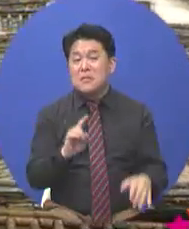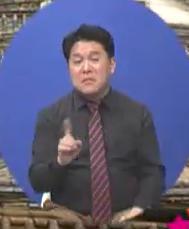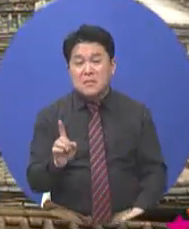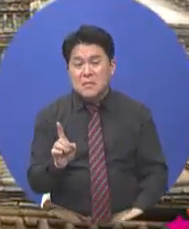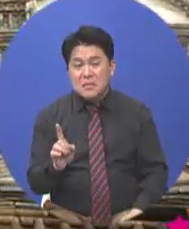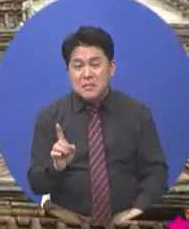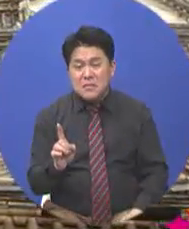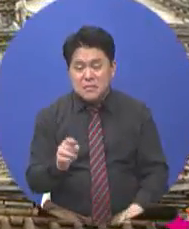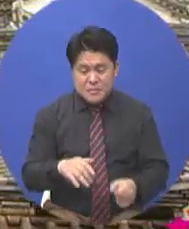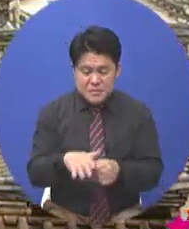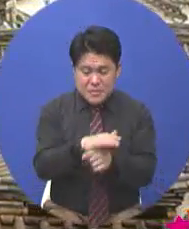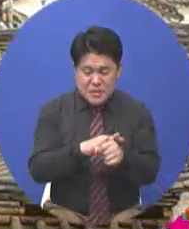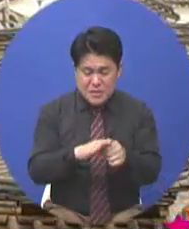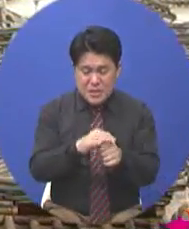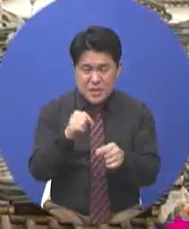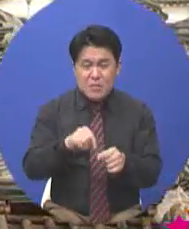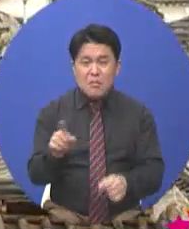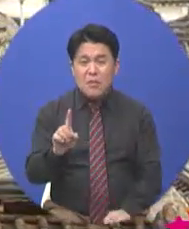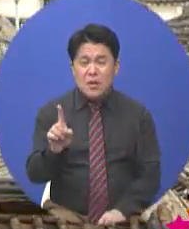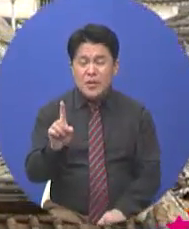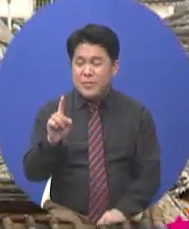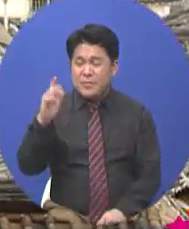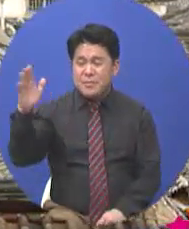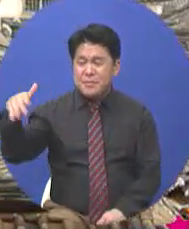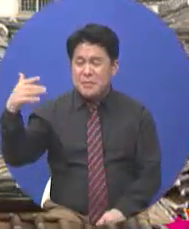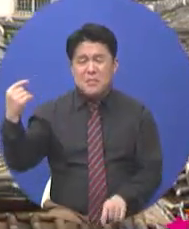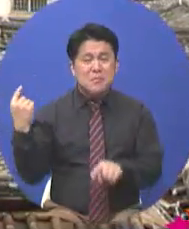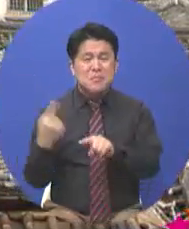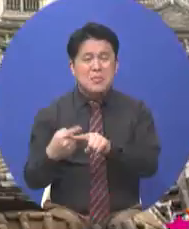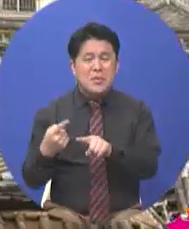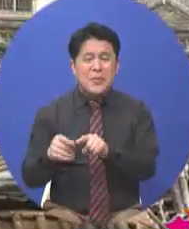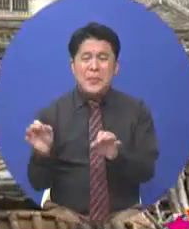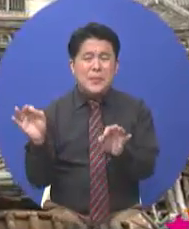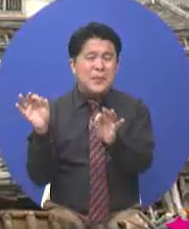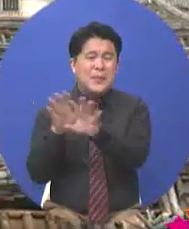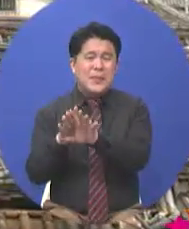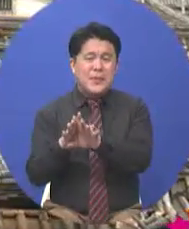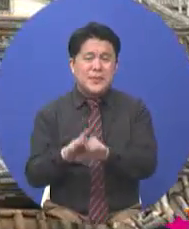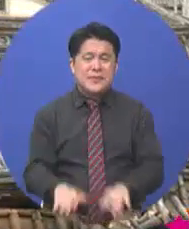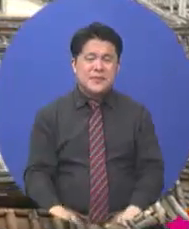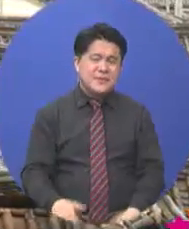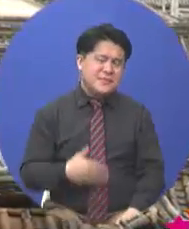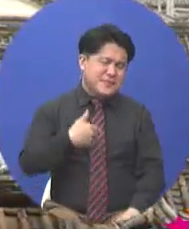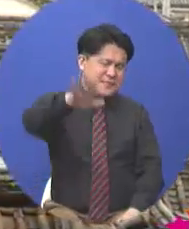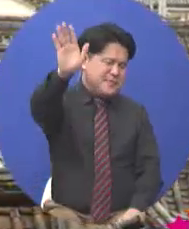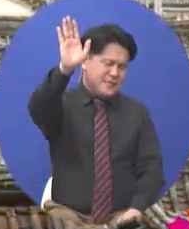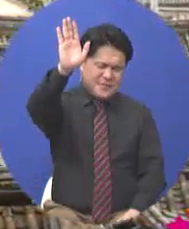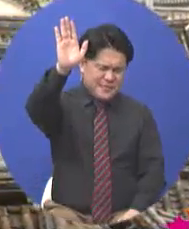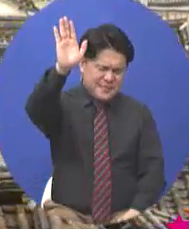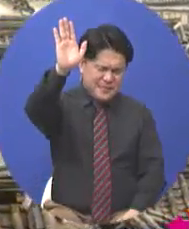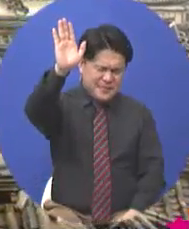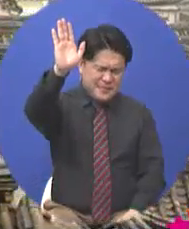그까짓가 사랑이란 바람인 것을 가글라